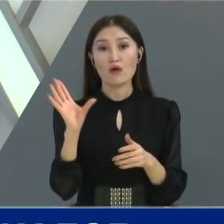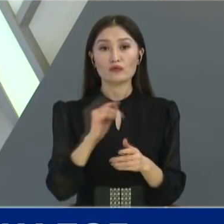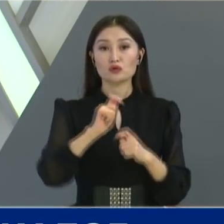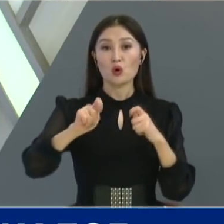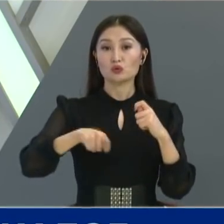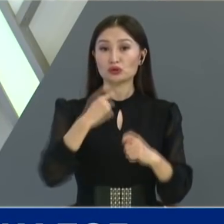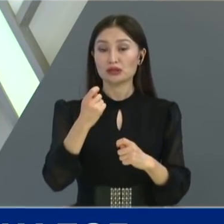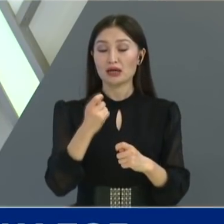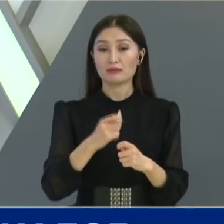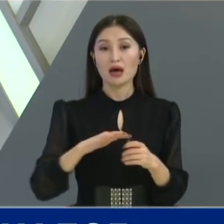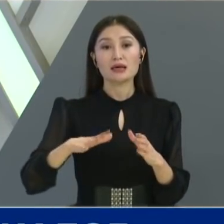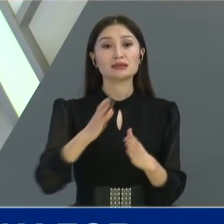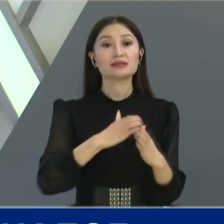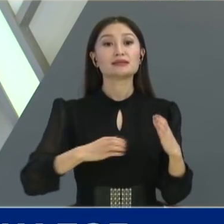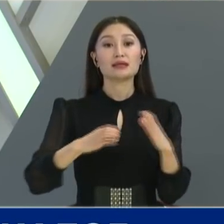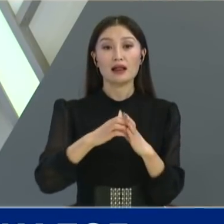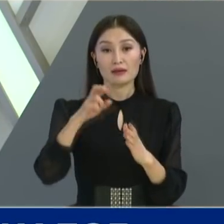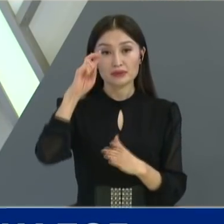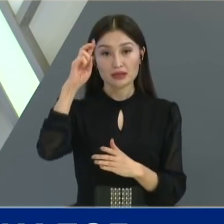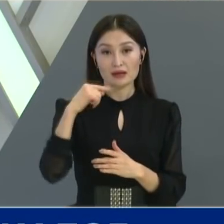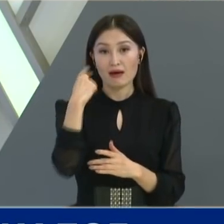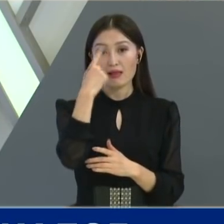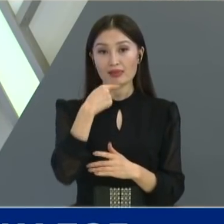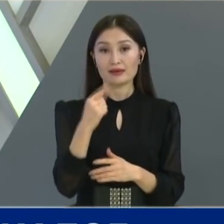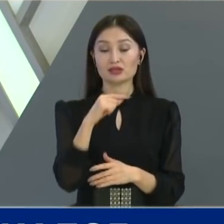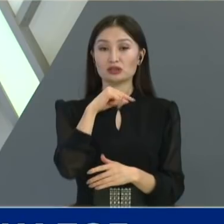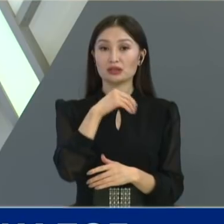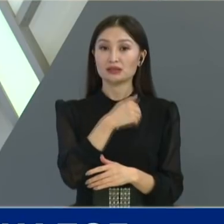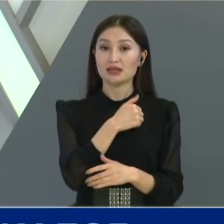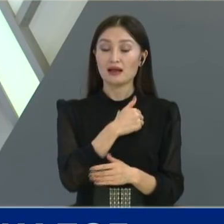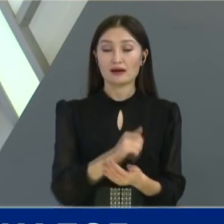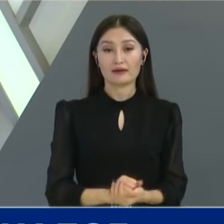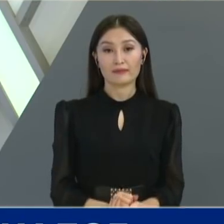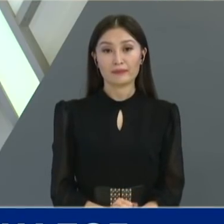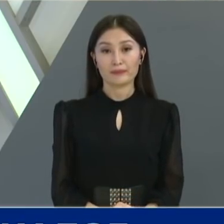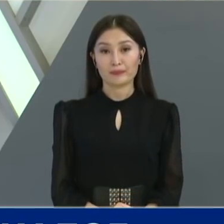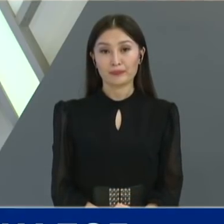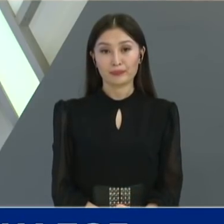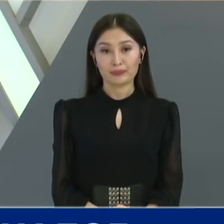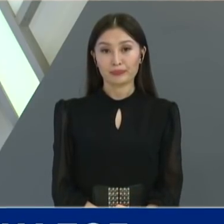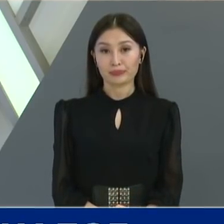ущерб целостности страны в личных целях, сказала Отумбаева.